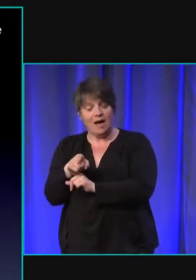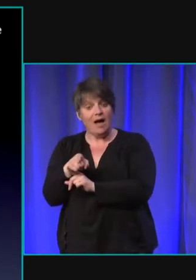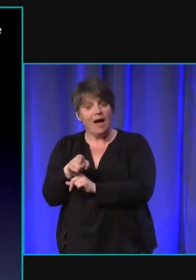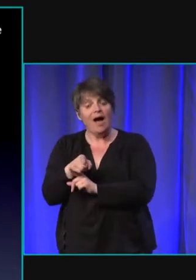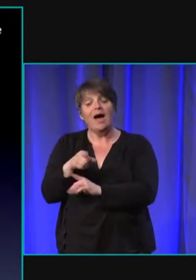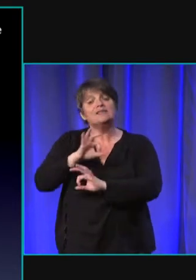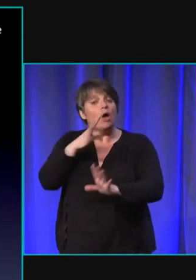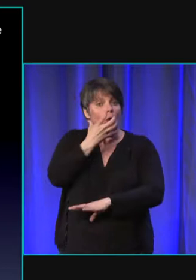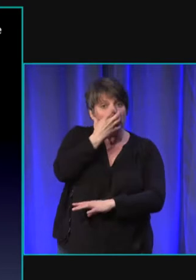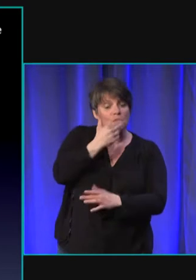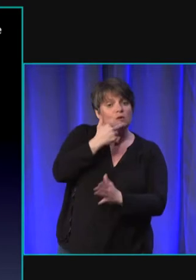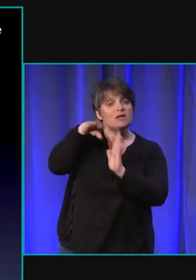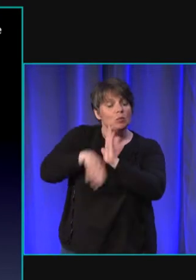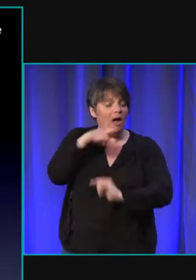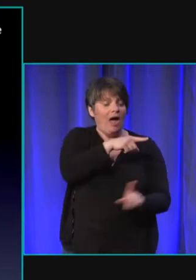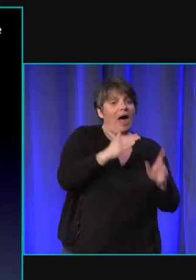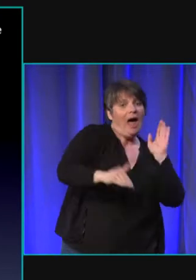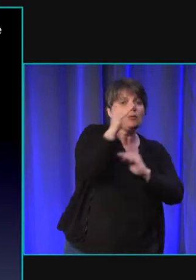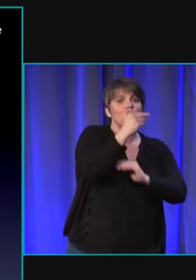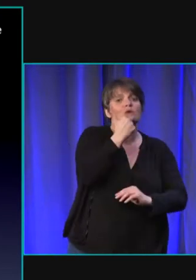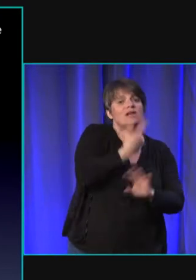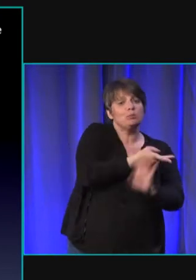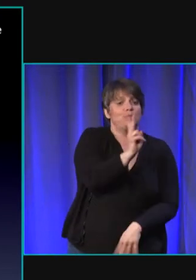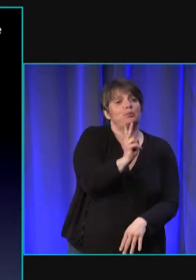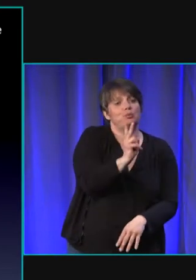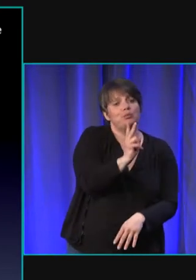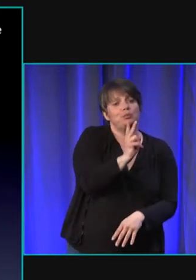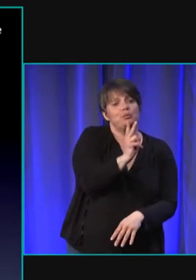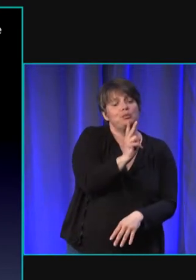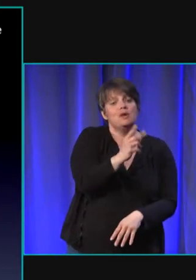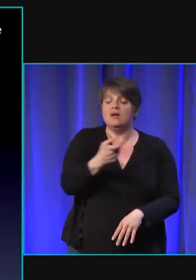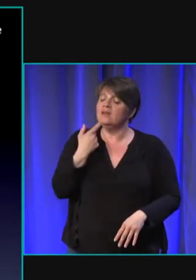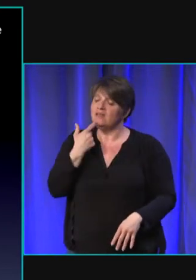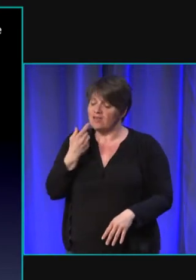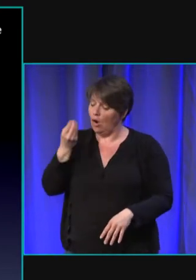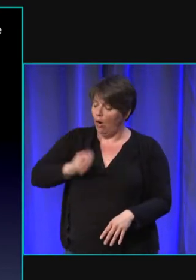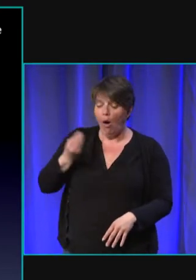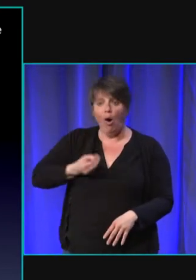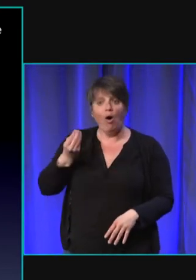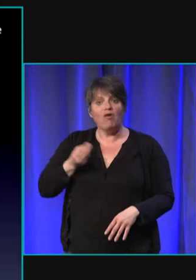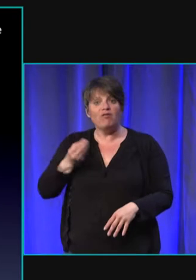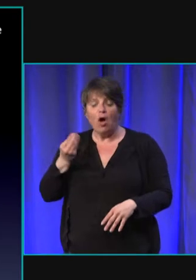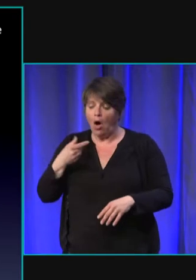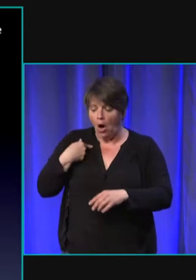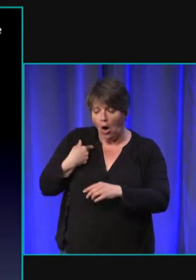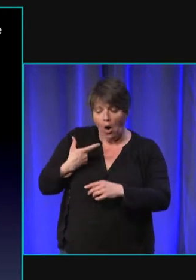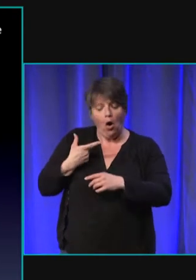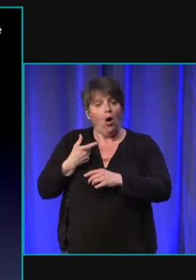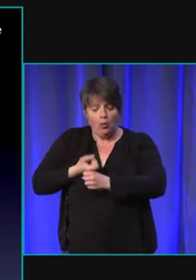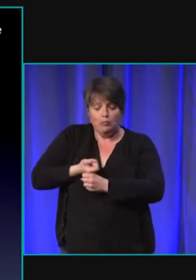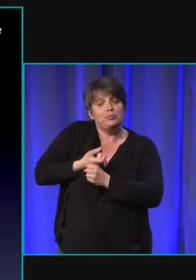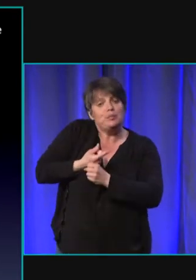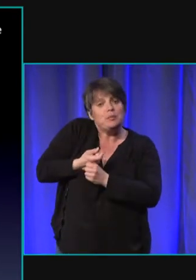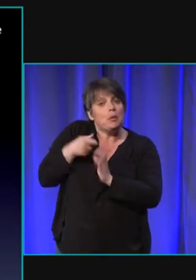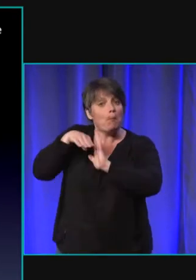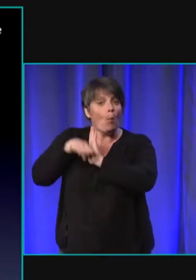filière anaérobie que l'adulte. Ça veut dire que les enfants, en fait, vont produire moins de produits métaboliques, moins de déchets